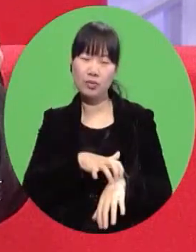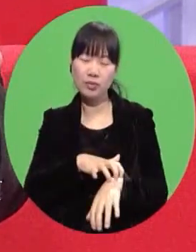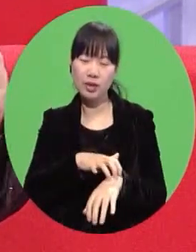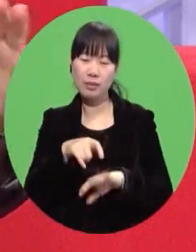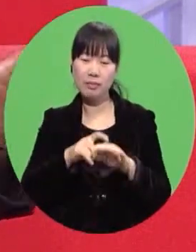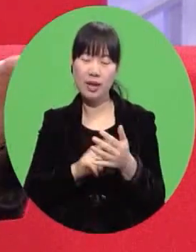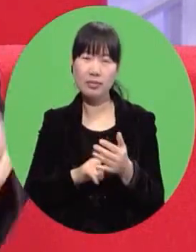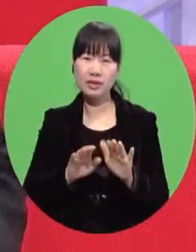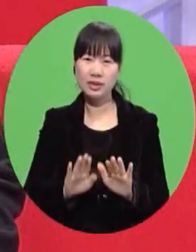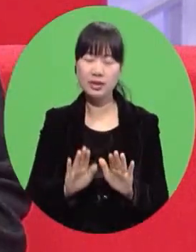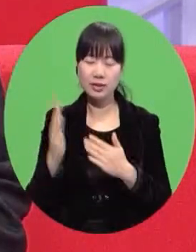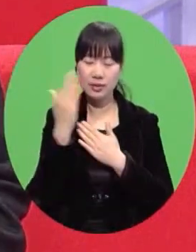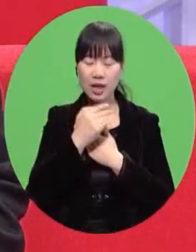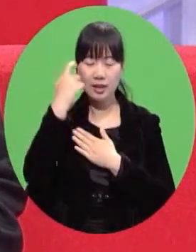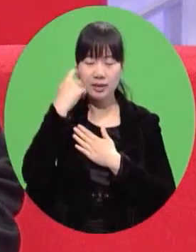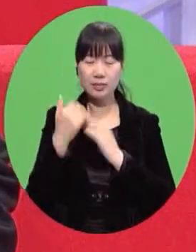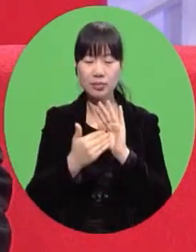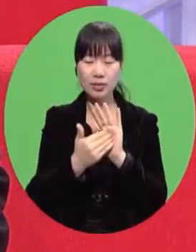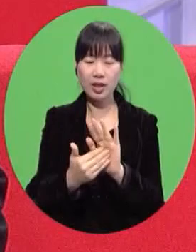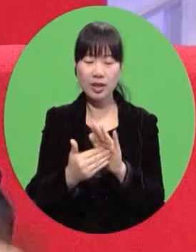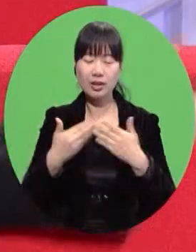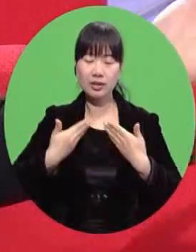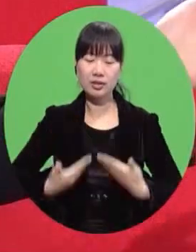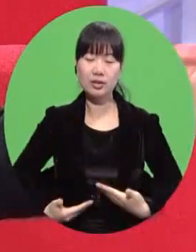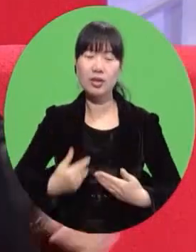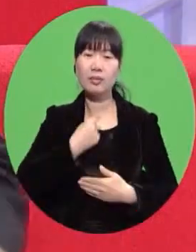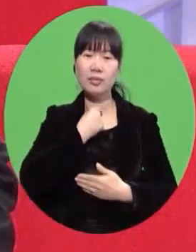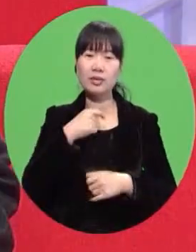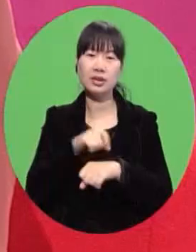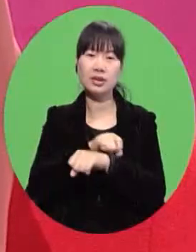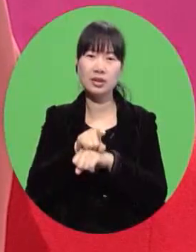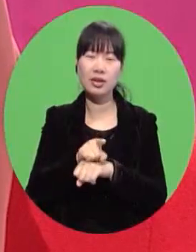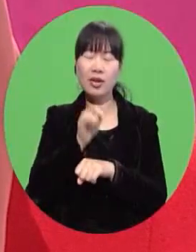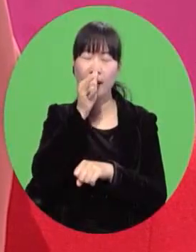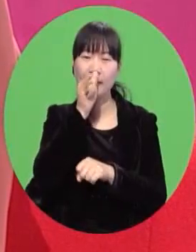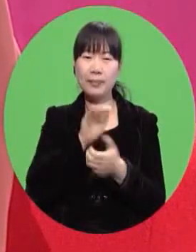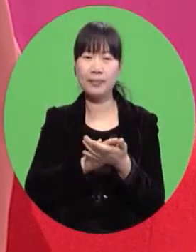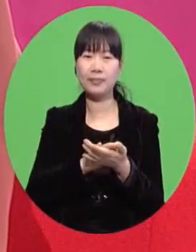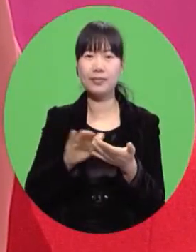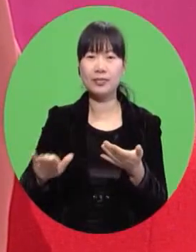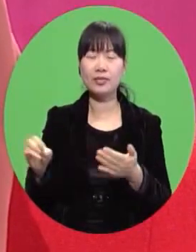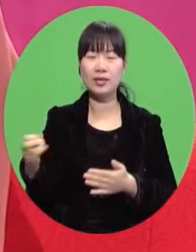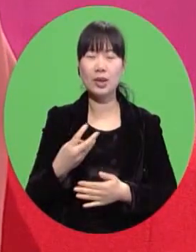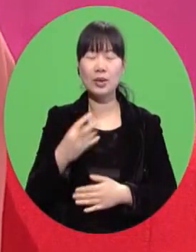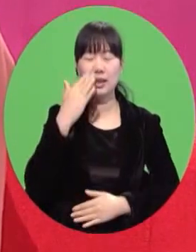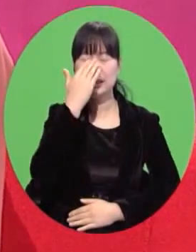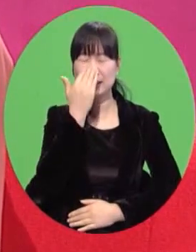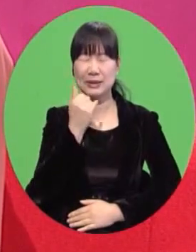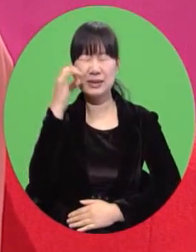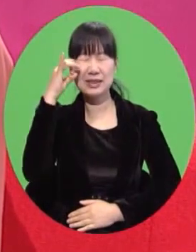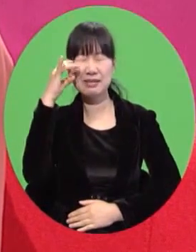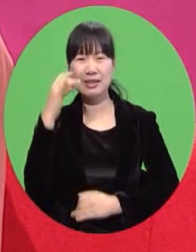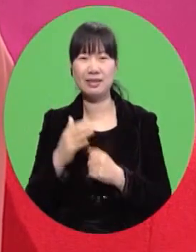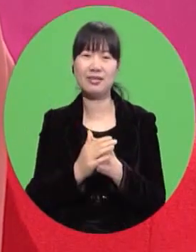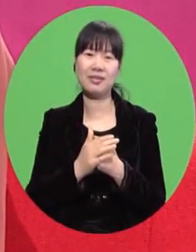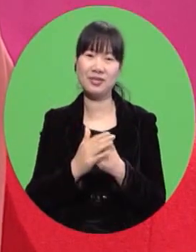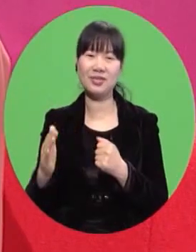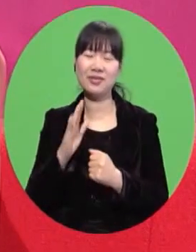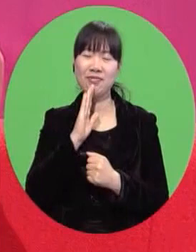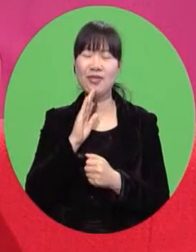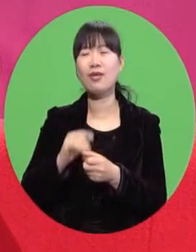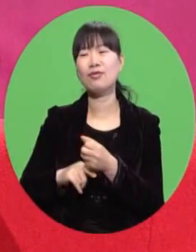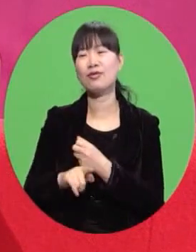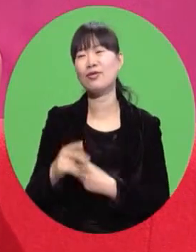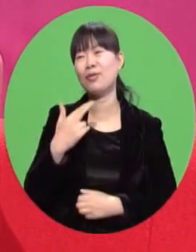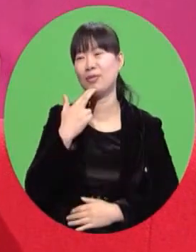감각 방어를 통해서 좀 진정시키고 싶어 하는 그런 특성이 있다라고 볼 수 있고요. 또 지루하거나 심심해서도 그게 그래요. 제일 재밌어요, 선생님. 네. 그냥 이유가